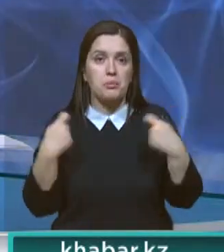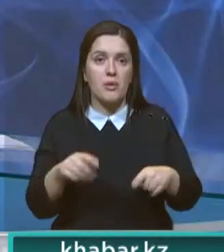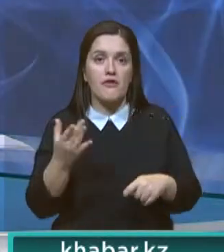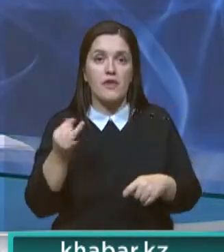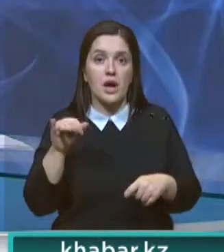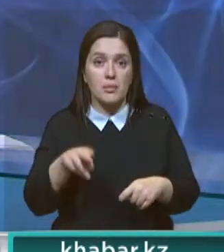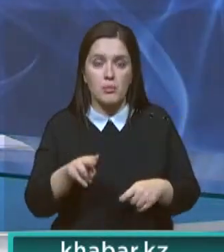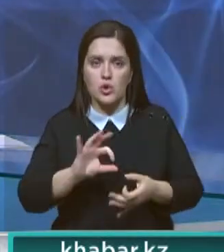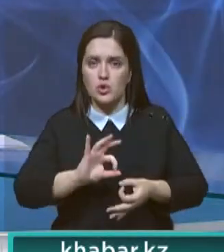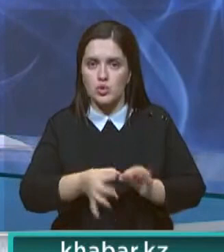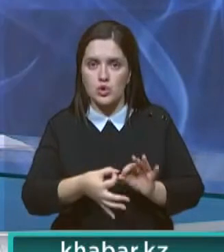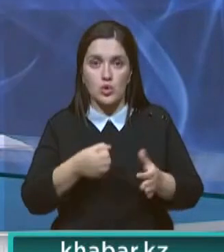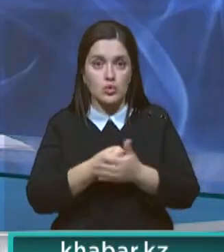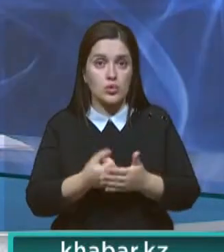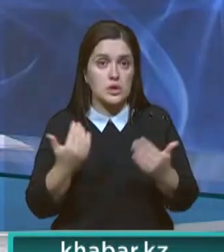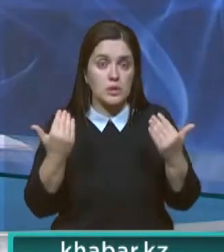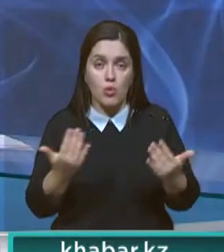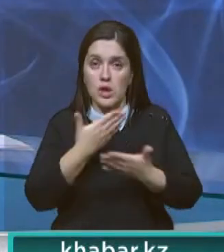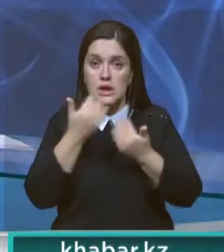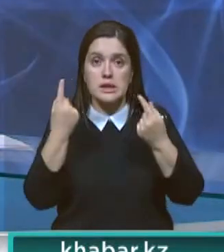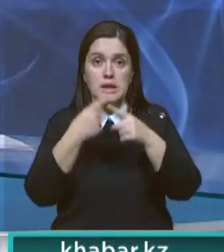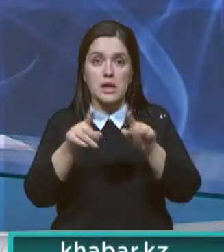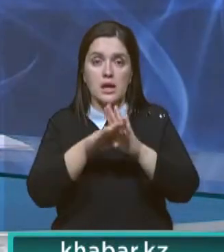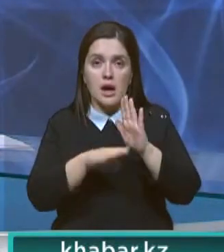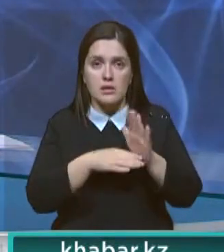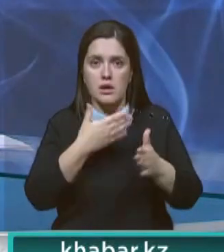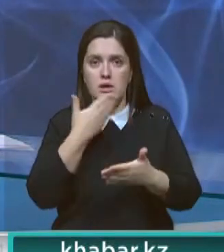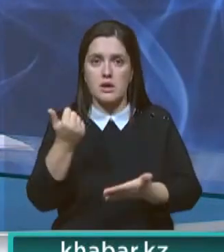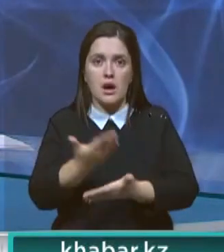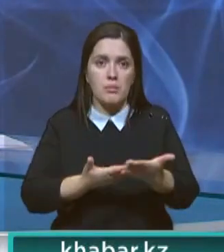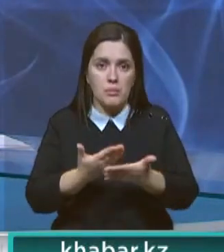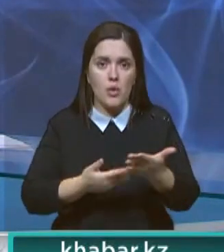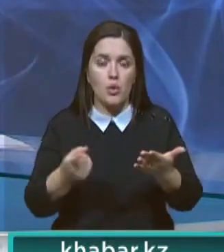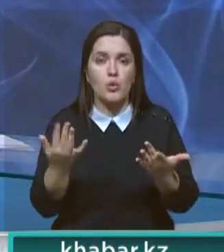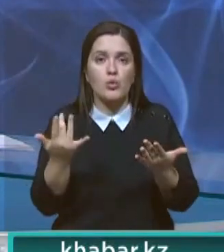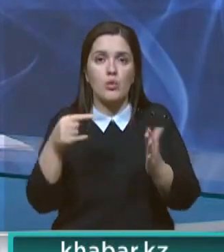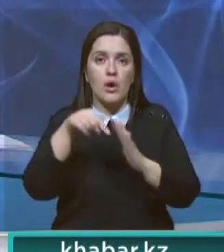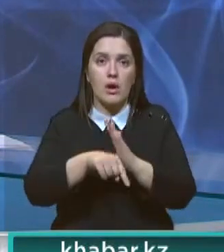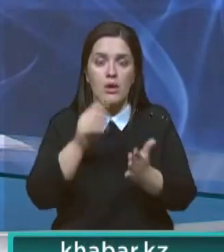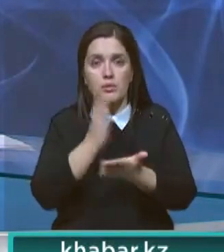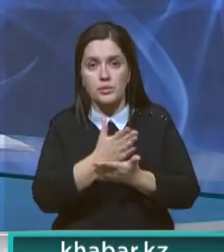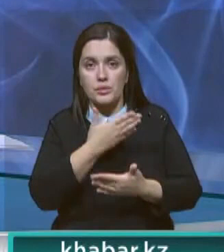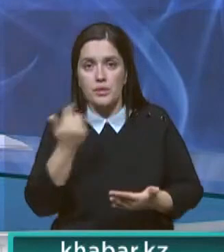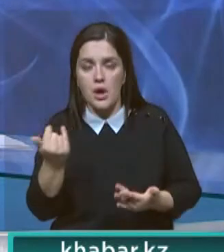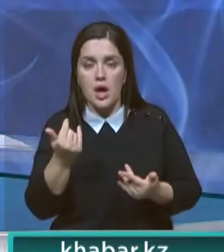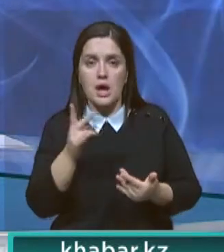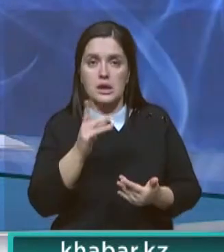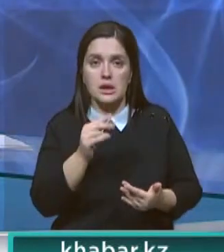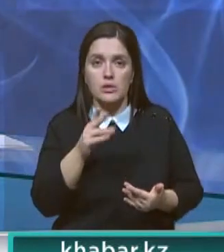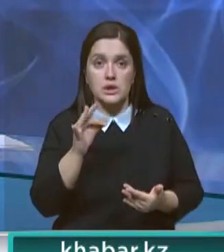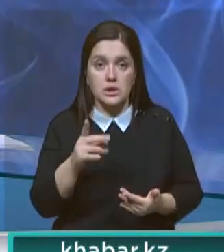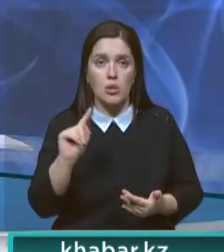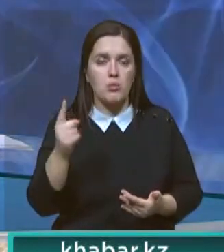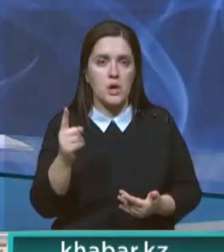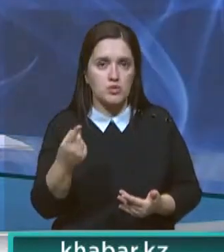вейпа в стране сложно. До сих пор нет техрегламента, нет методологии по определению содержания никотина. Почему они